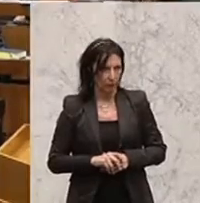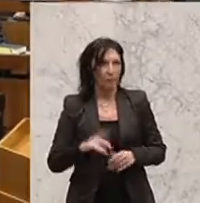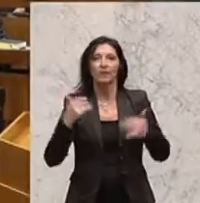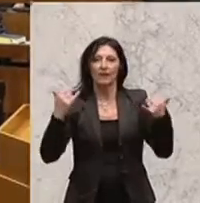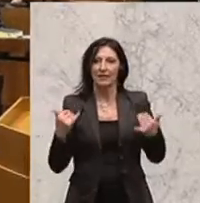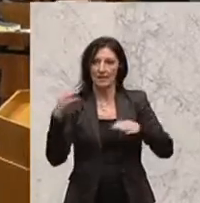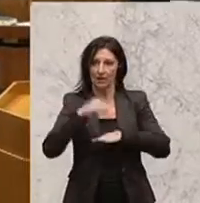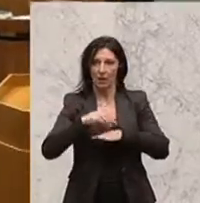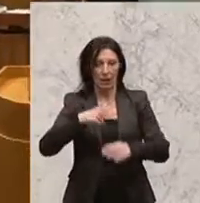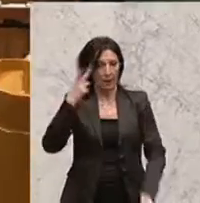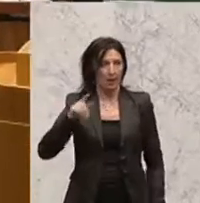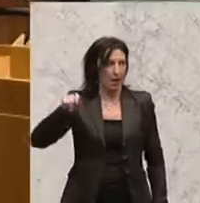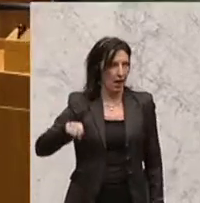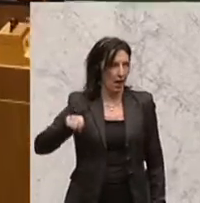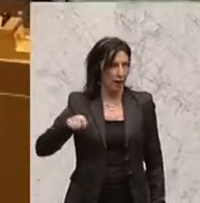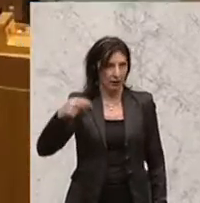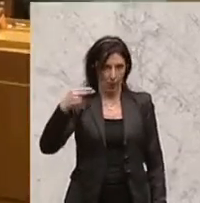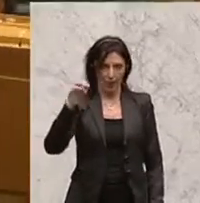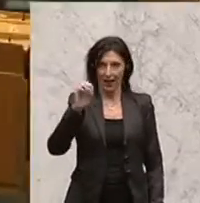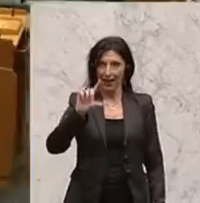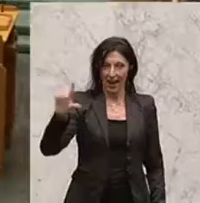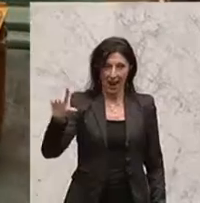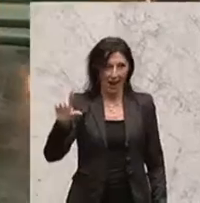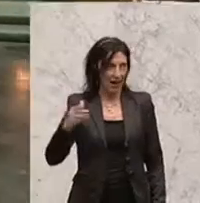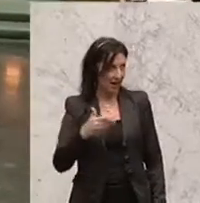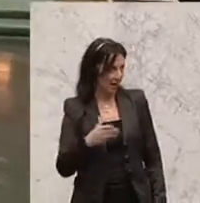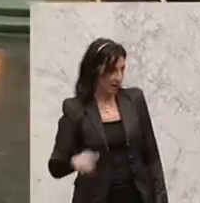Als Nächster am Wort ist der Herr Abgeordnete Johann Hell.